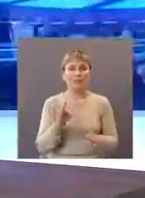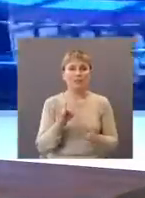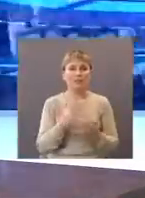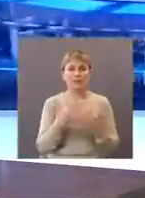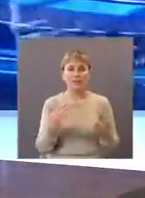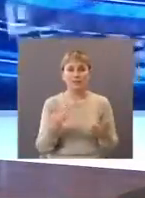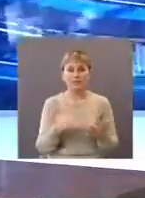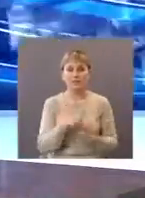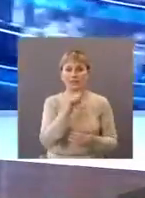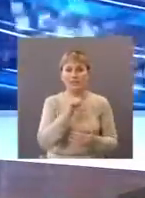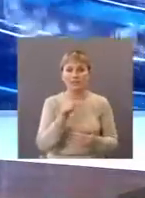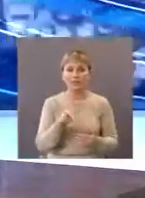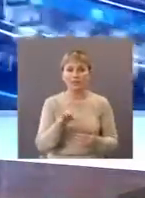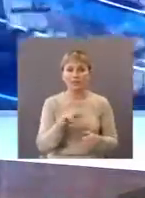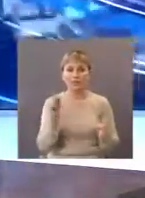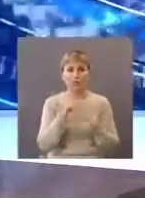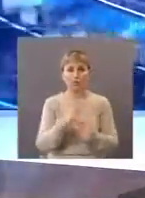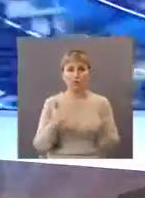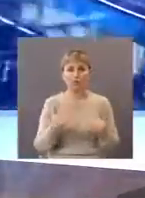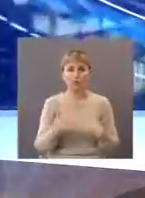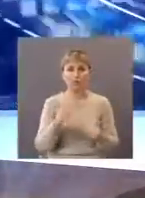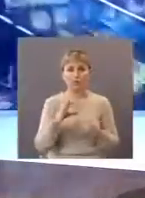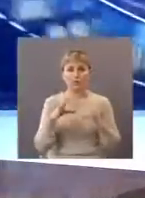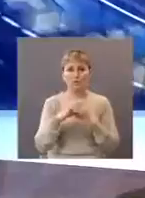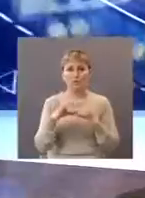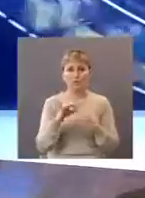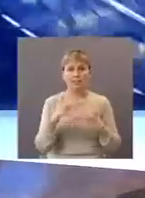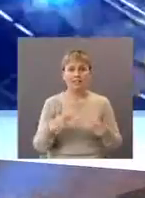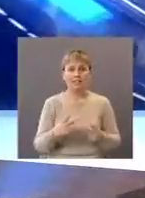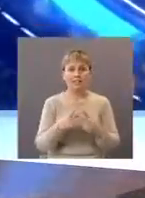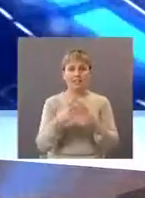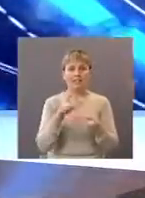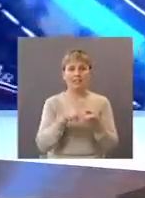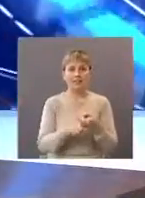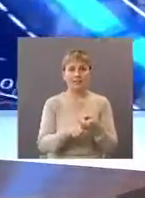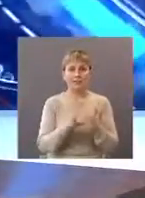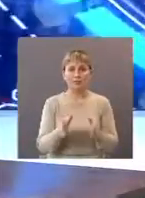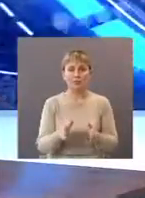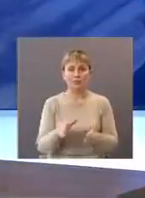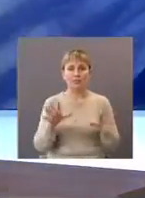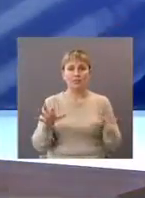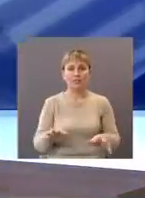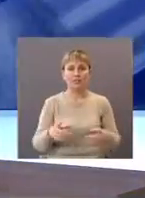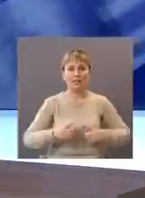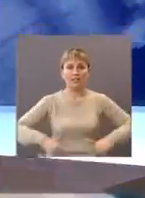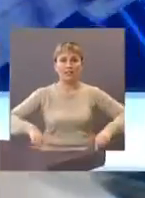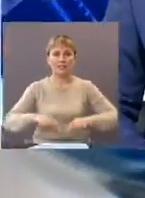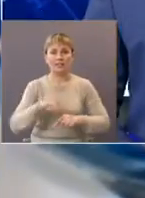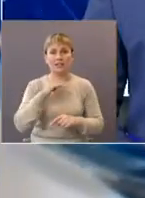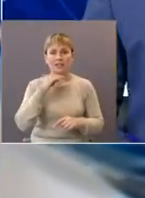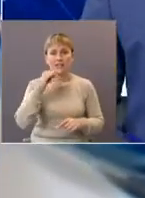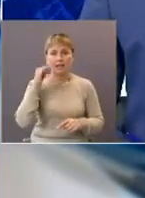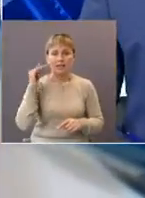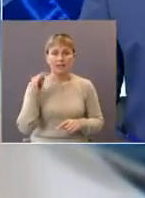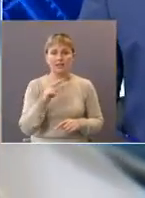уловок подпольщиков, мы узнаем прямо сейчас. По скайпу из Астаны на связь со студией телебашни выходит президент ассоциации «Казалка»